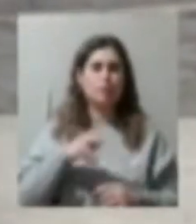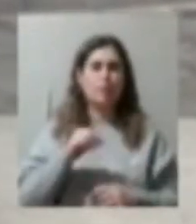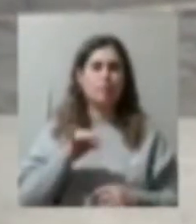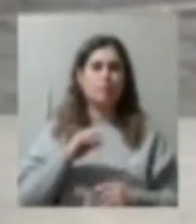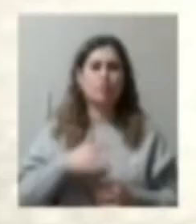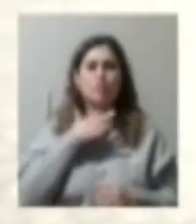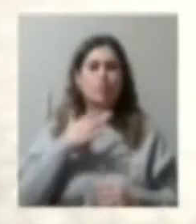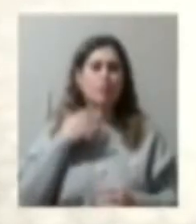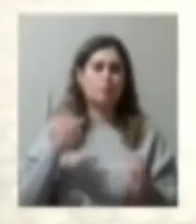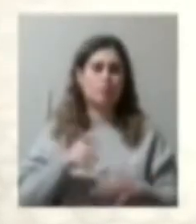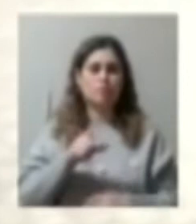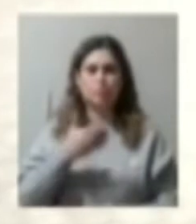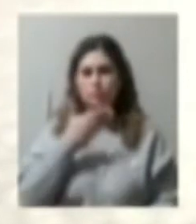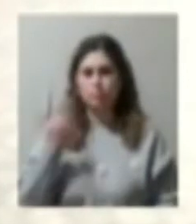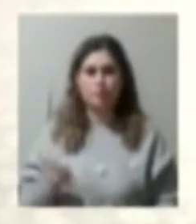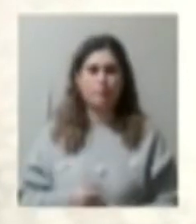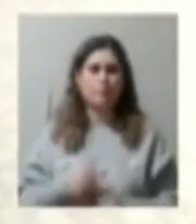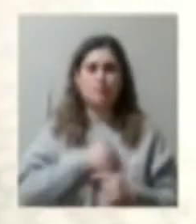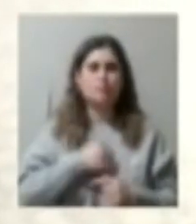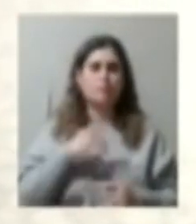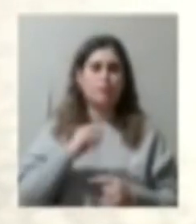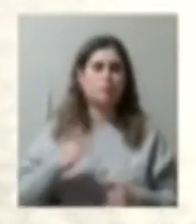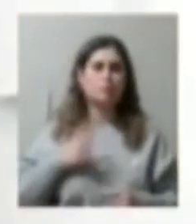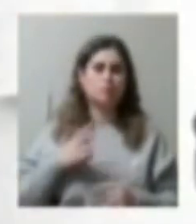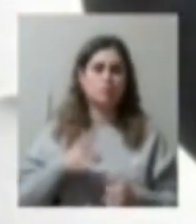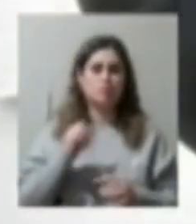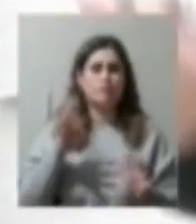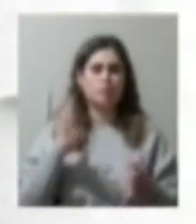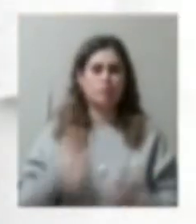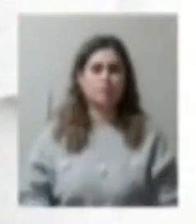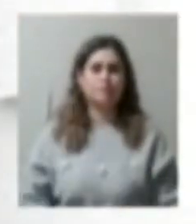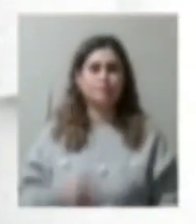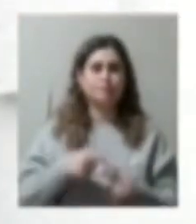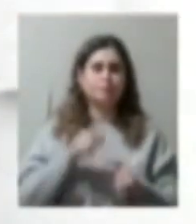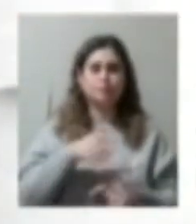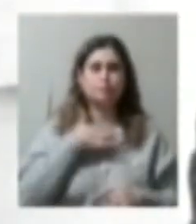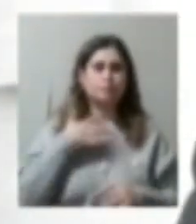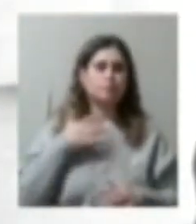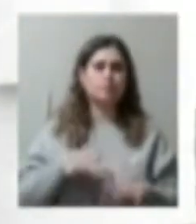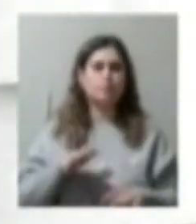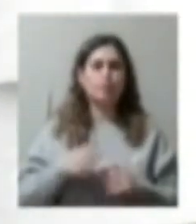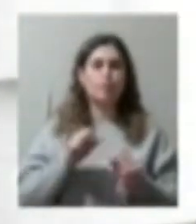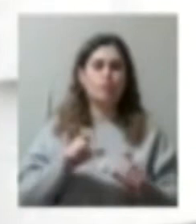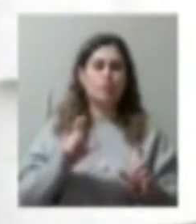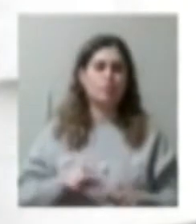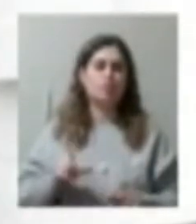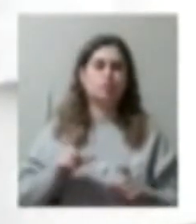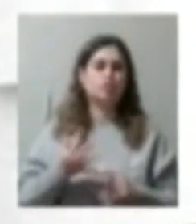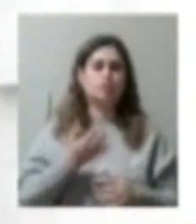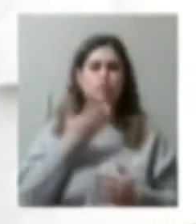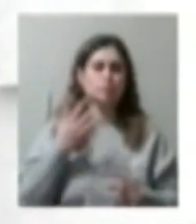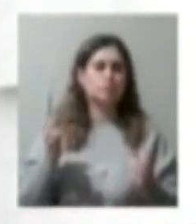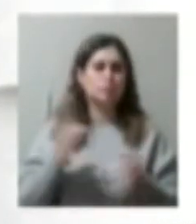великого скупчення людей немає. Сама вона чекає на вулиці. Там багато дуже місць, можна присісти, посидіти, немає такої